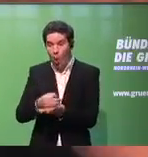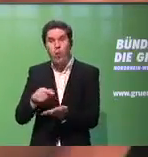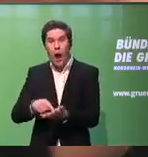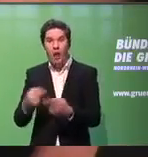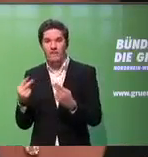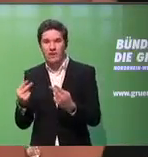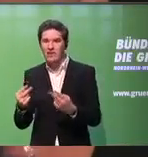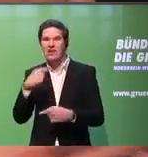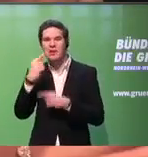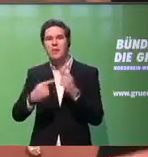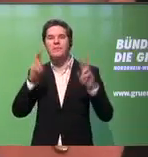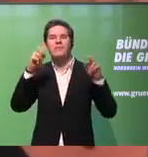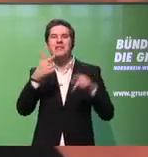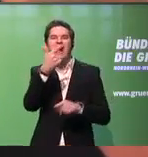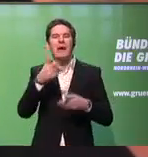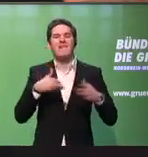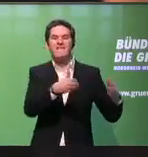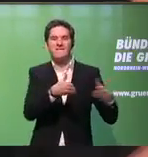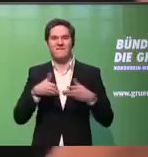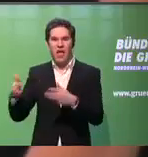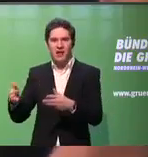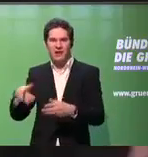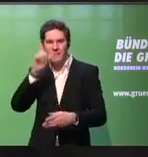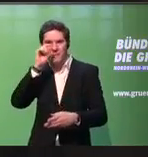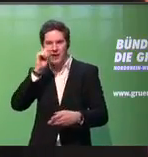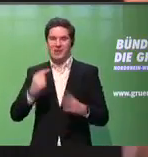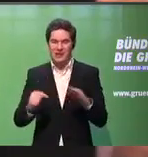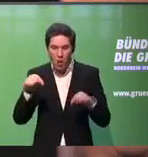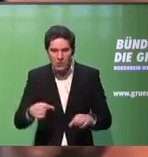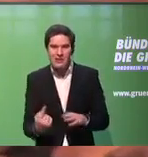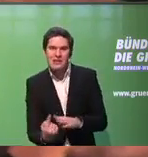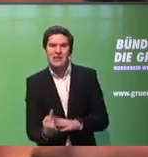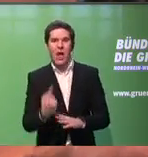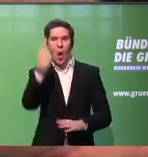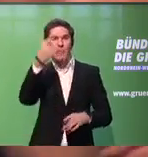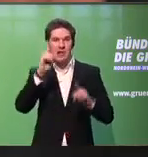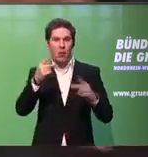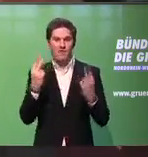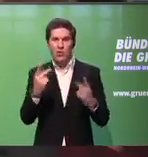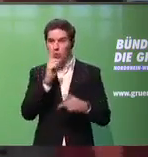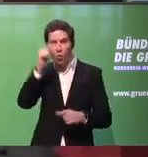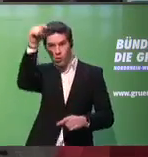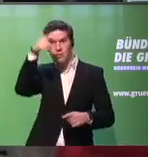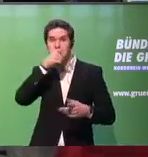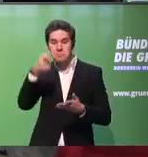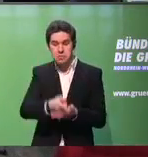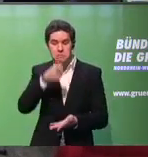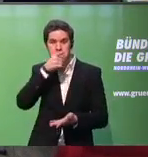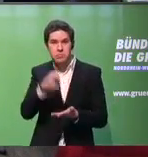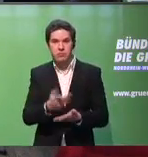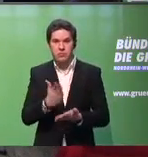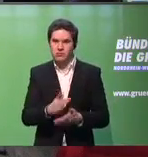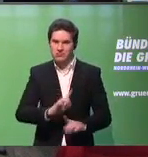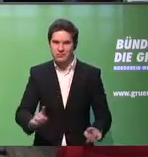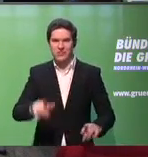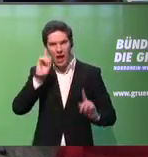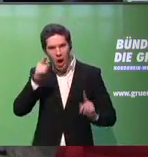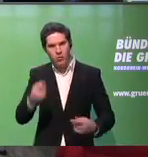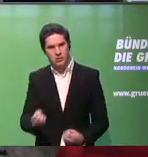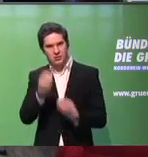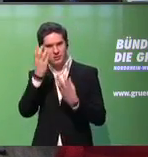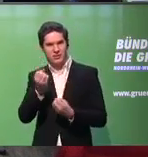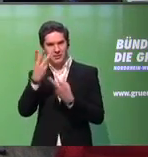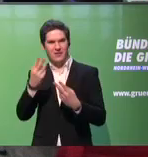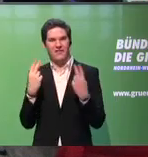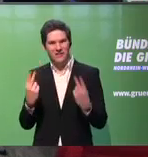eine Zwei-Wege-Straße ist und von unten nach oben gehen muss. Man muss also einen guten Rahmen haben. Und ich denke, dass das auch